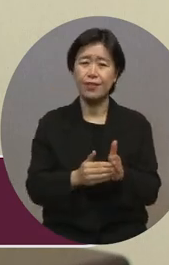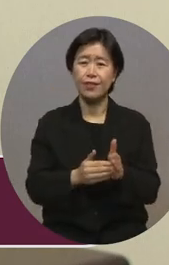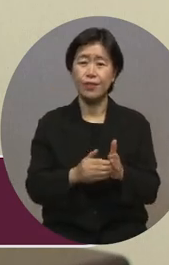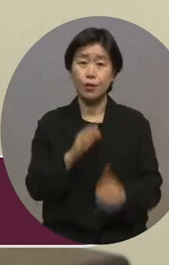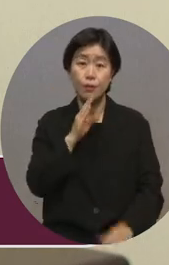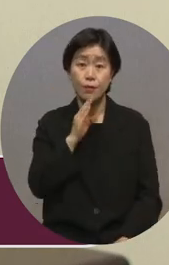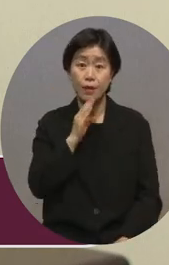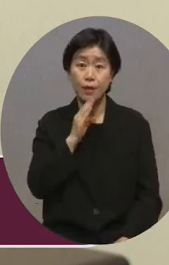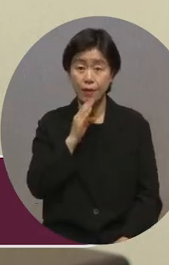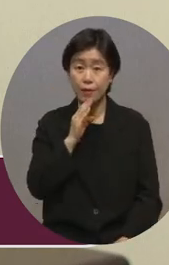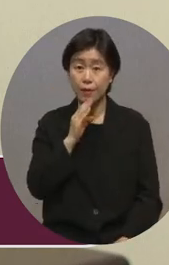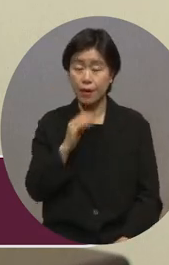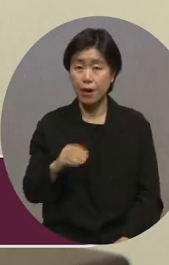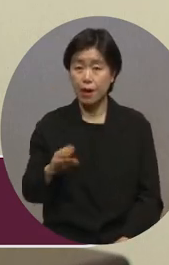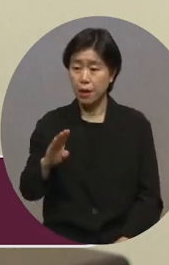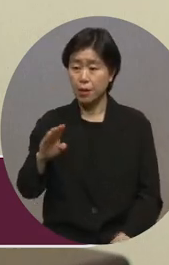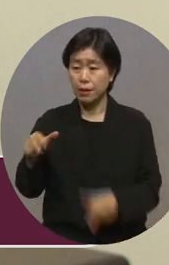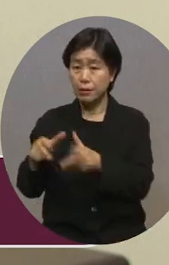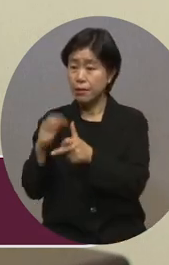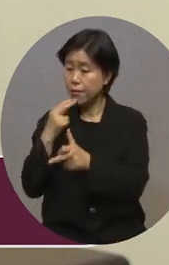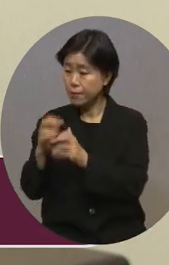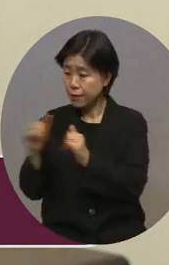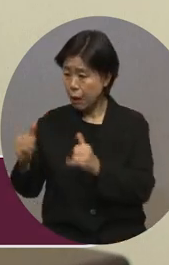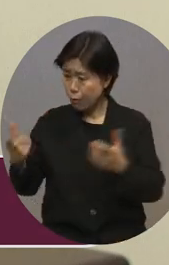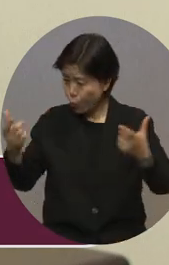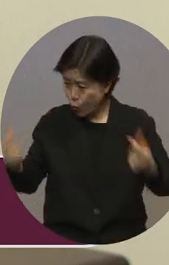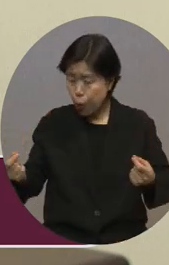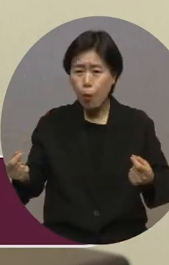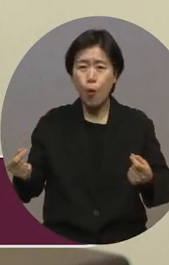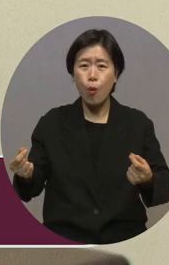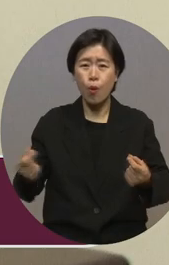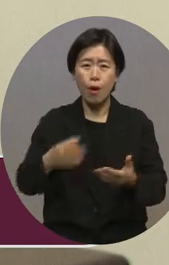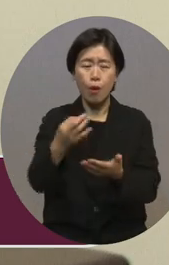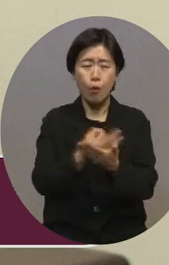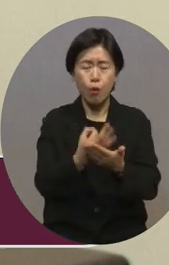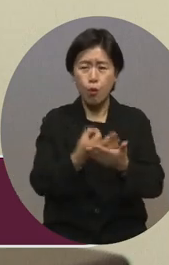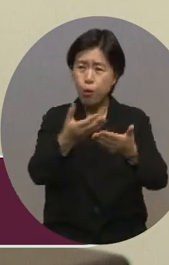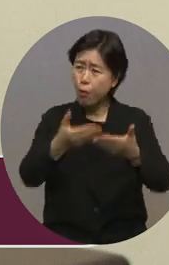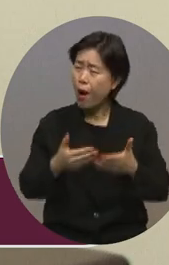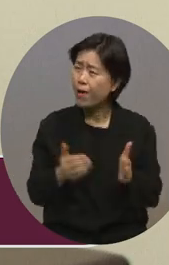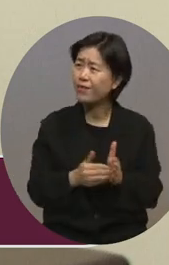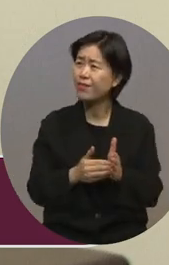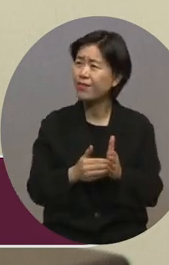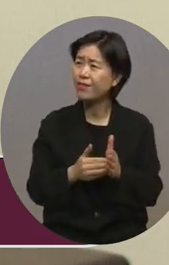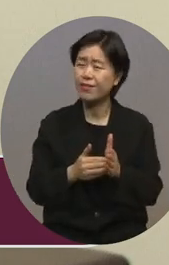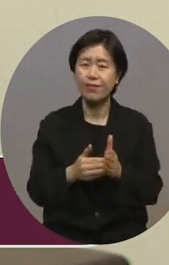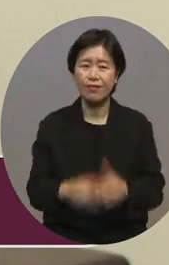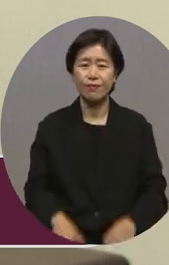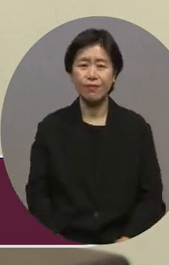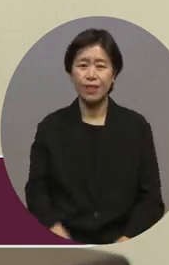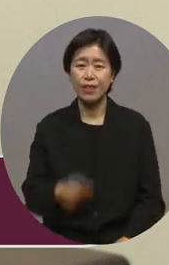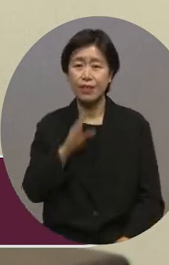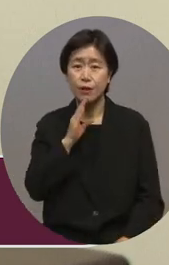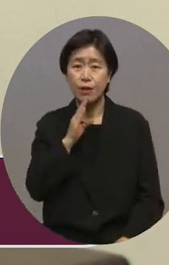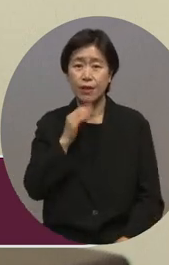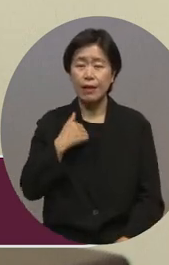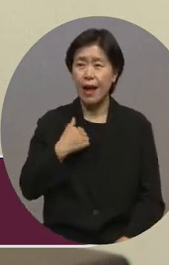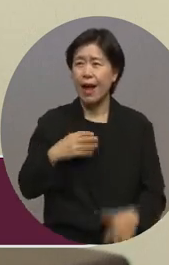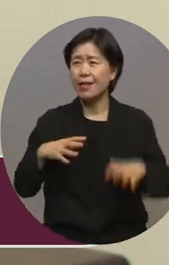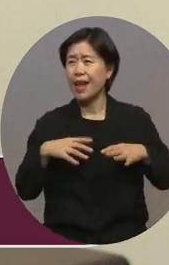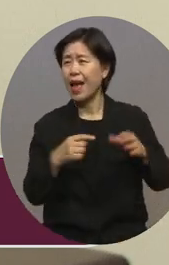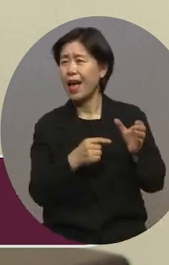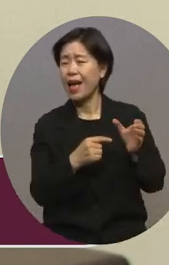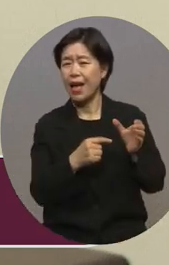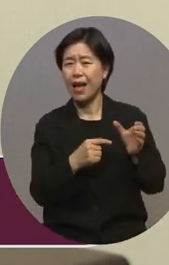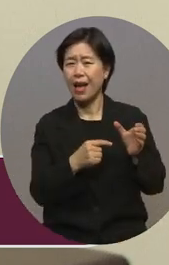진짜 일반 비장애인이 받는 월급 받았다고 하면서 저한테 전화하면서 이 월급 봉투를 가지고 자기 친정집에도 자랑하고